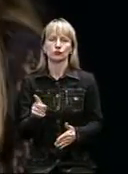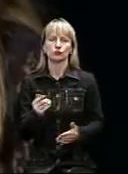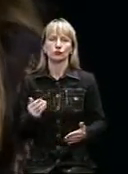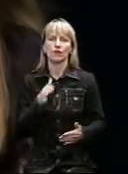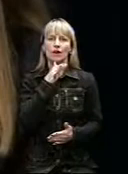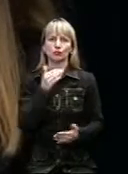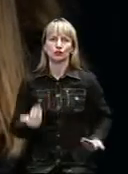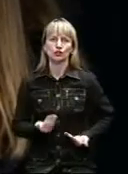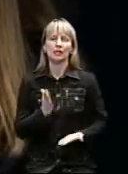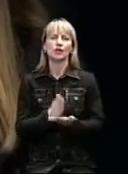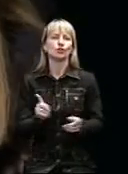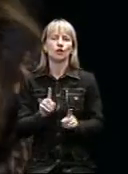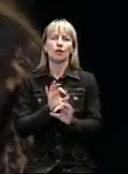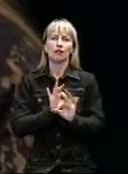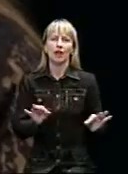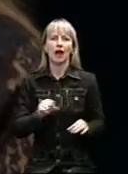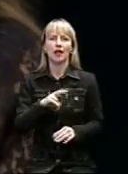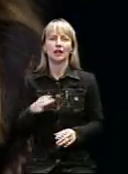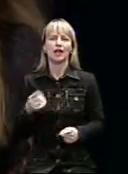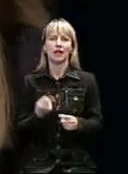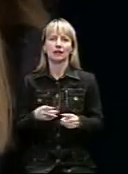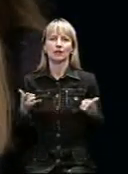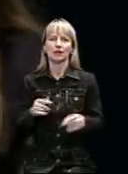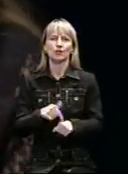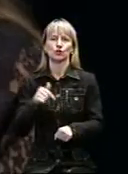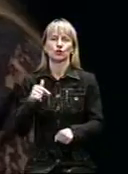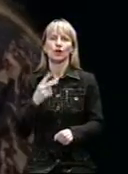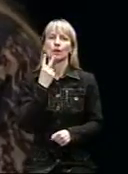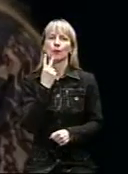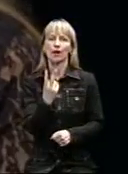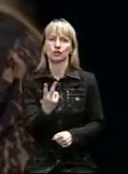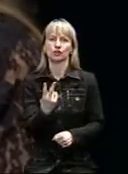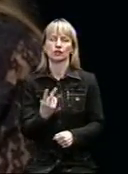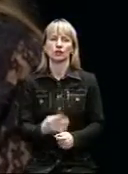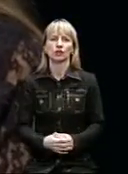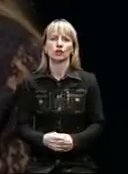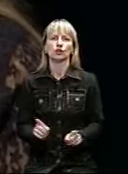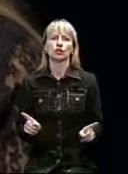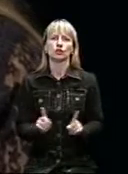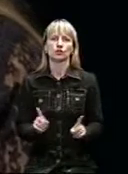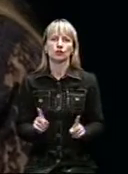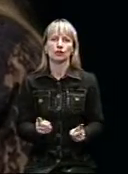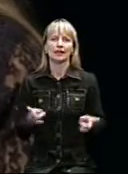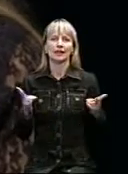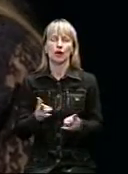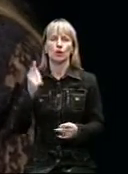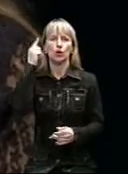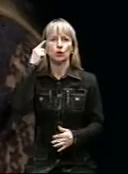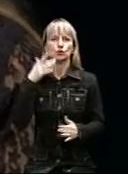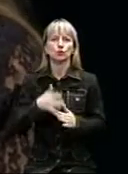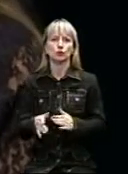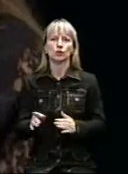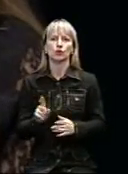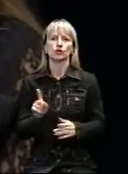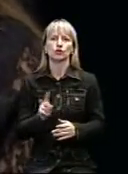є щось прекрасне, але це треба відчувати, бачити, що треба розуміти, що завжди